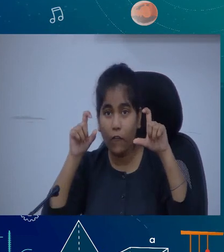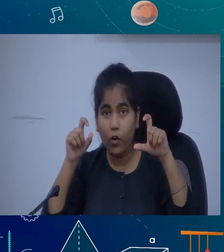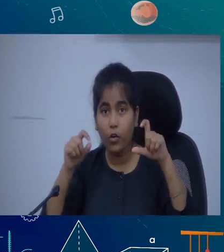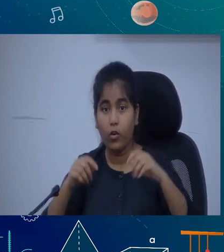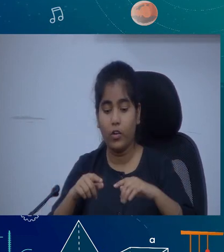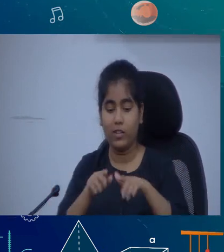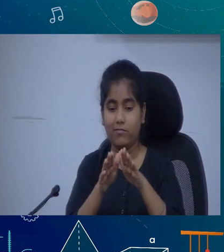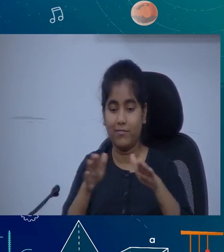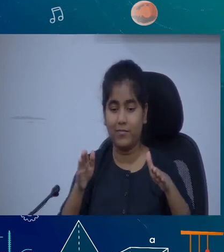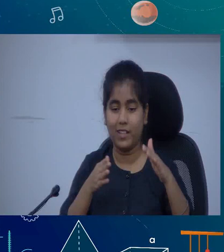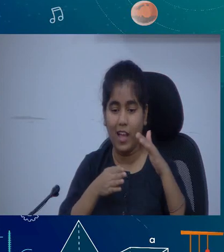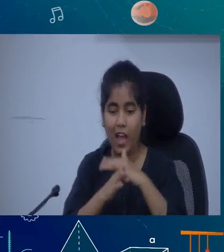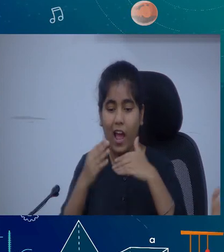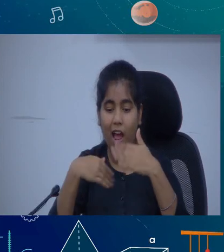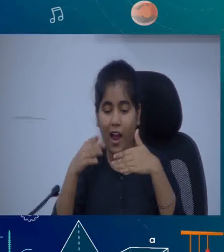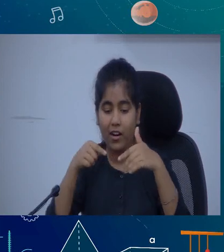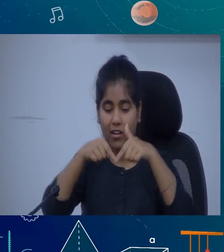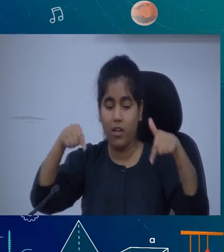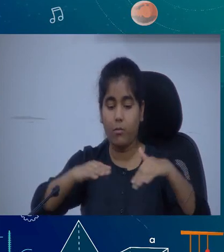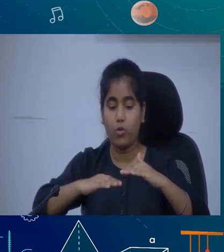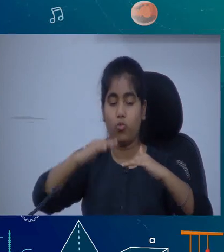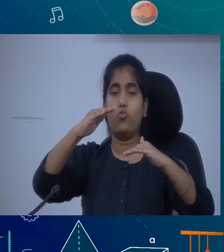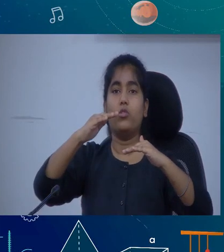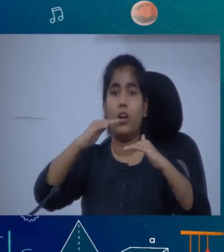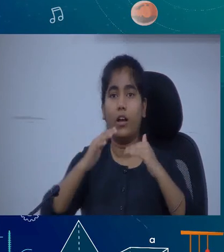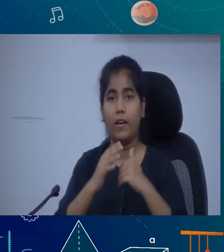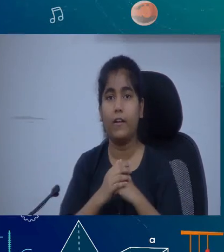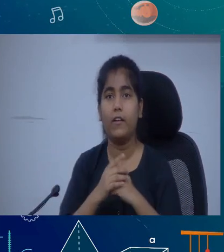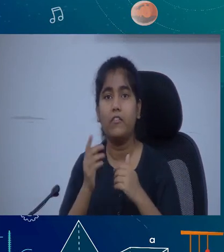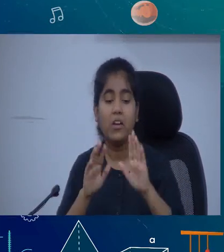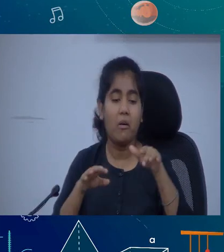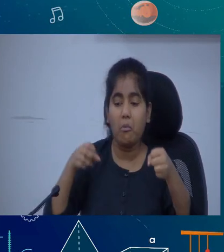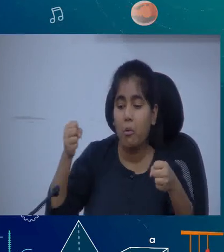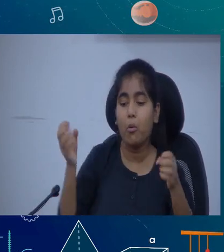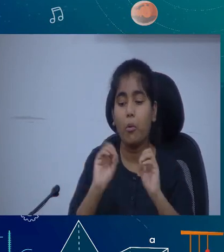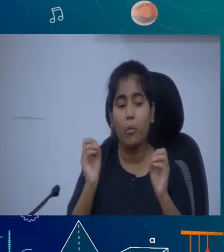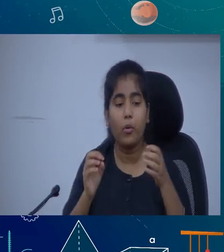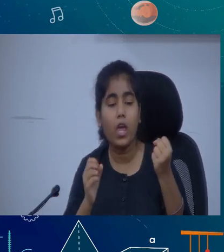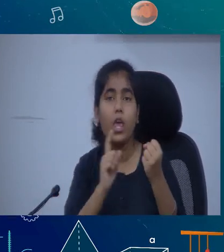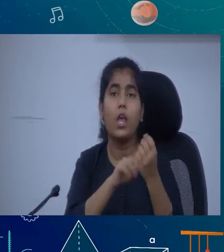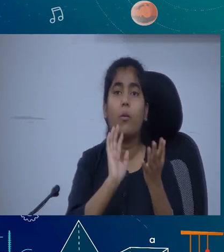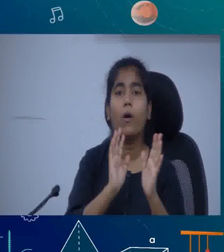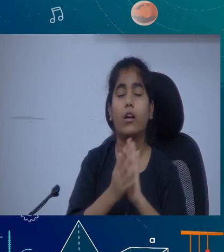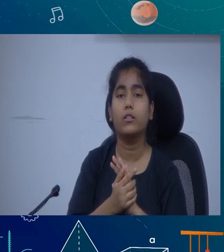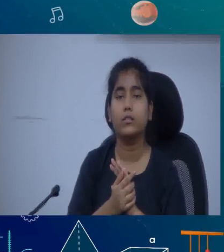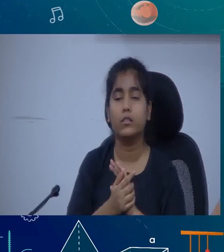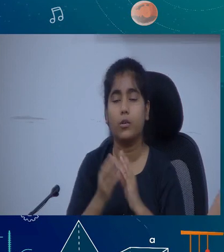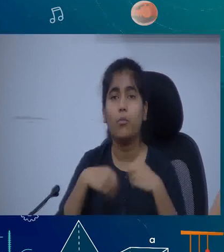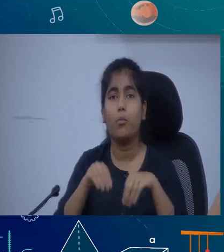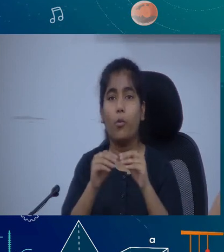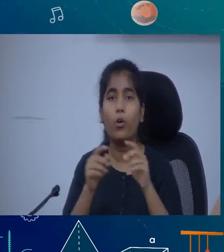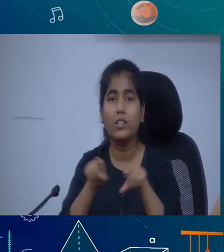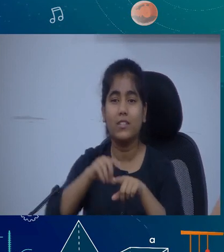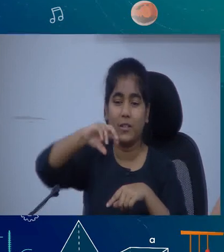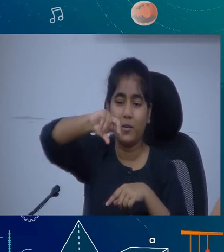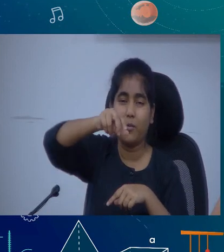इनएक्सेसिबल वॉशरूम बनाएगी, जहाँ पर आपकी चौखट है, या आपका एंटी स्किड है, या आपके हैंड रेल नहीं लगे हुए, या लगे हुए हैं तो स्ट्रॉन्ग इनफ नहीं है, या एक ही तरफ